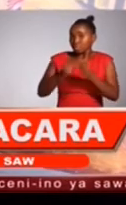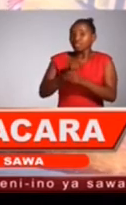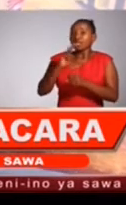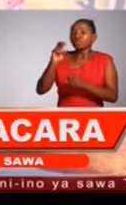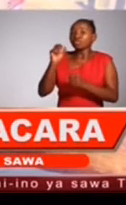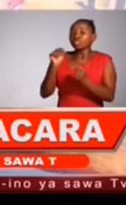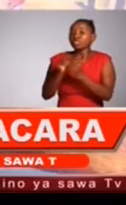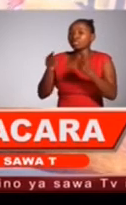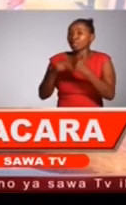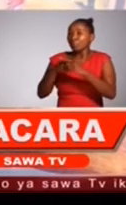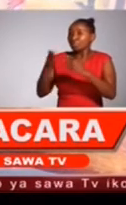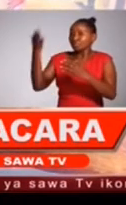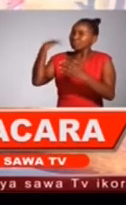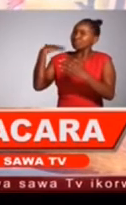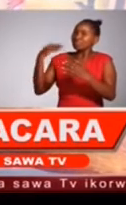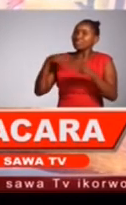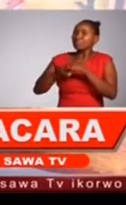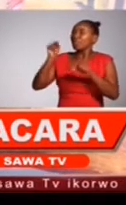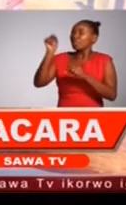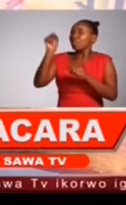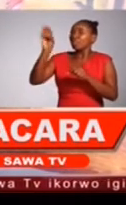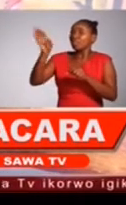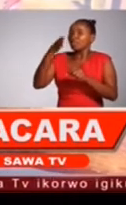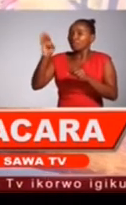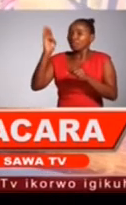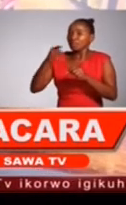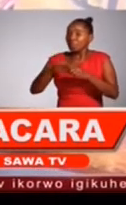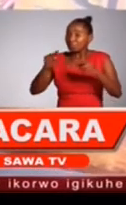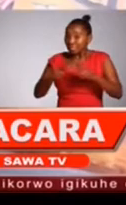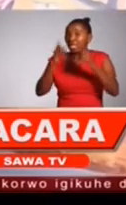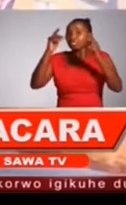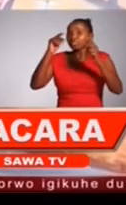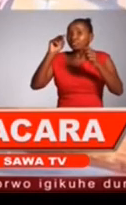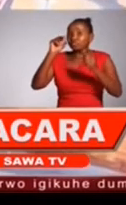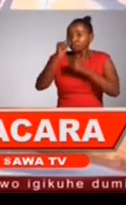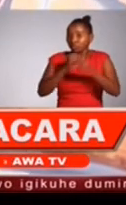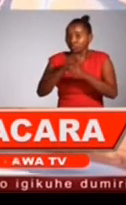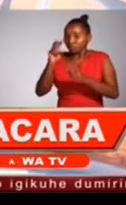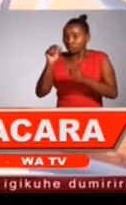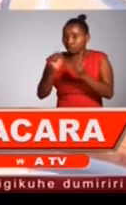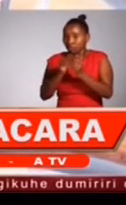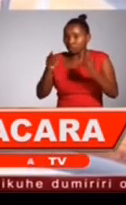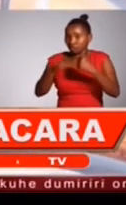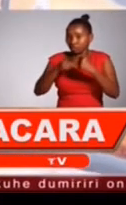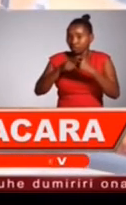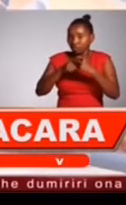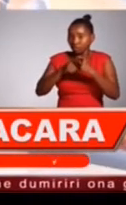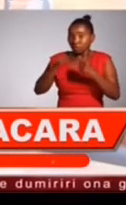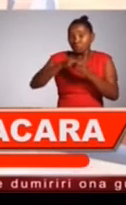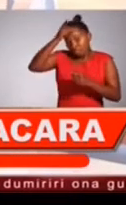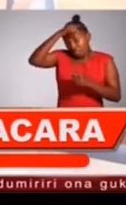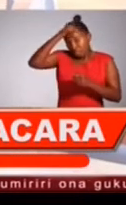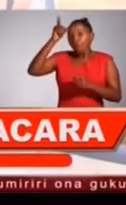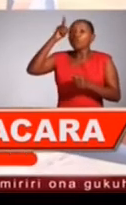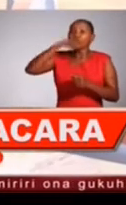2016, but back then bado nilikuwa na chora, but professional ni 2016 after nime graduate from Urukuru Institute of